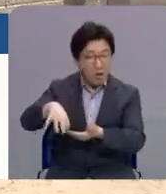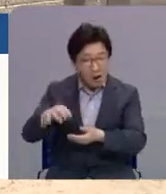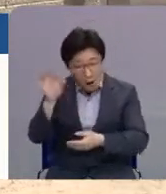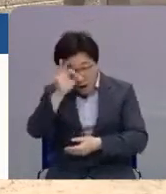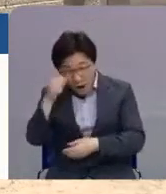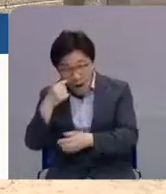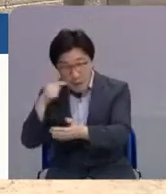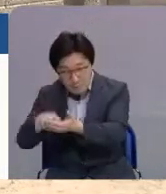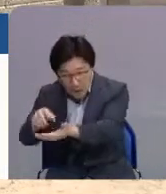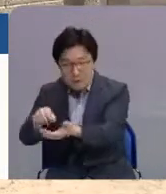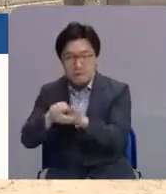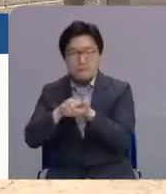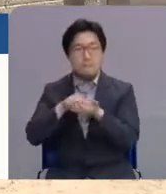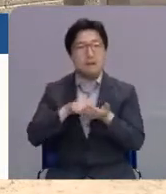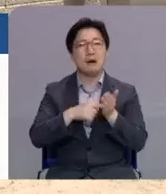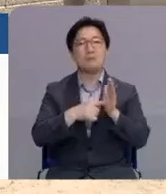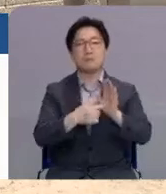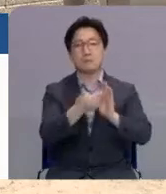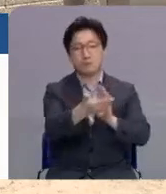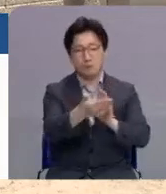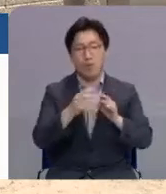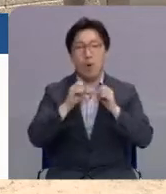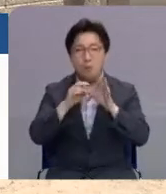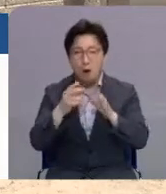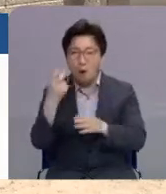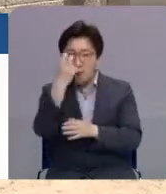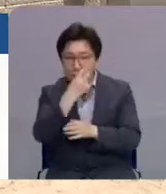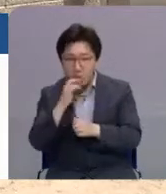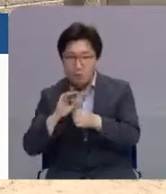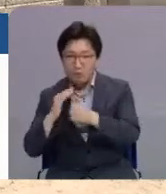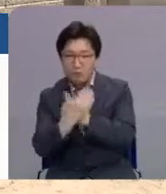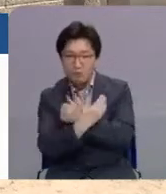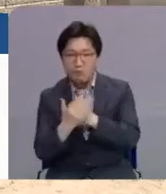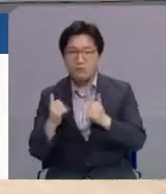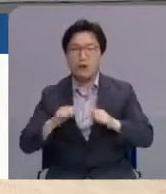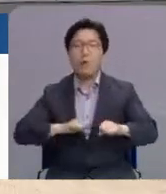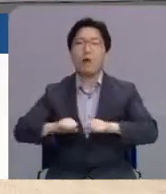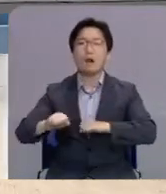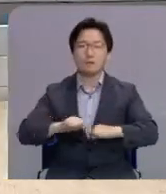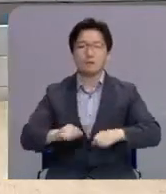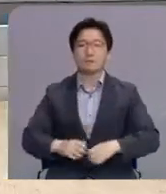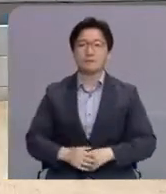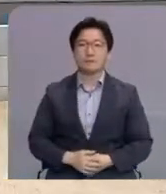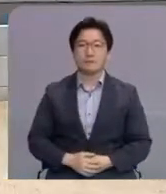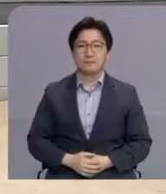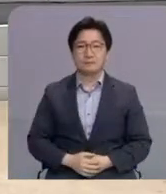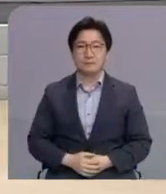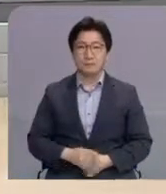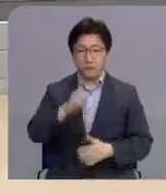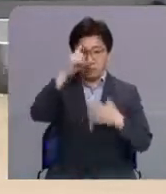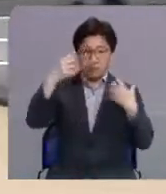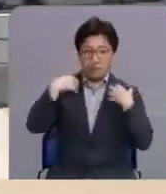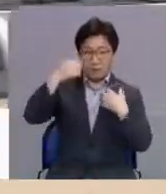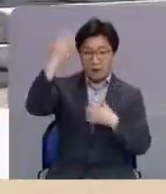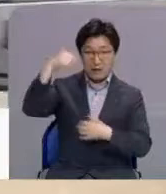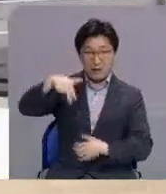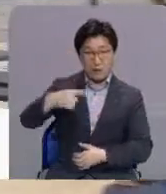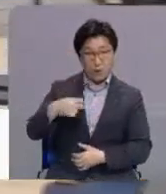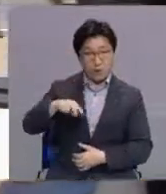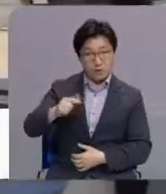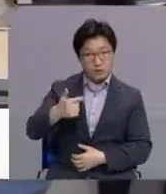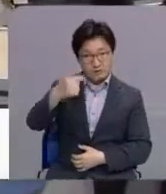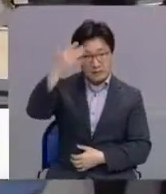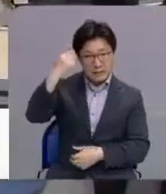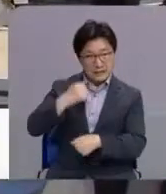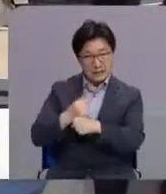대한 가치를 찾아내면서 동시에 보존 활동을 하는 아주 귀중한 활동입니다. 정부는 조선시대 임진왜란 당시